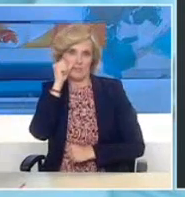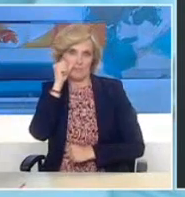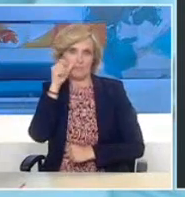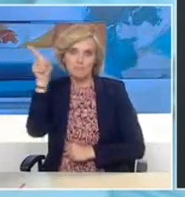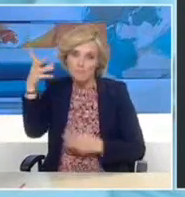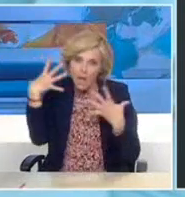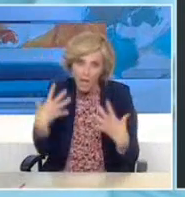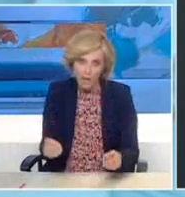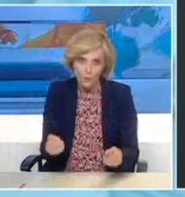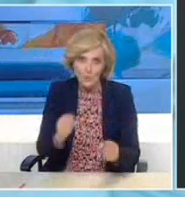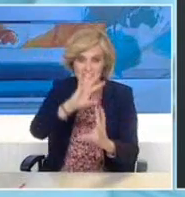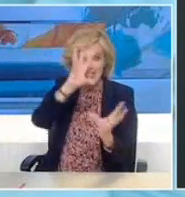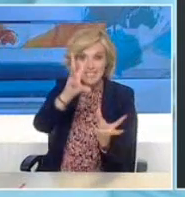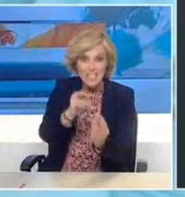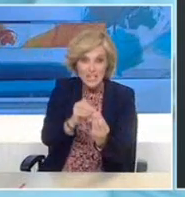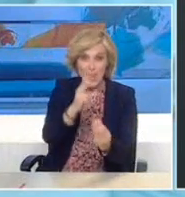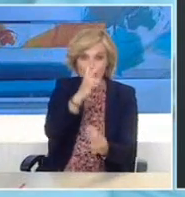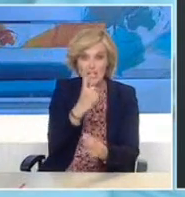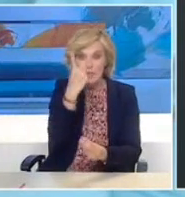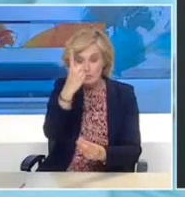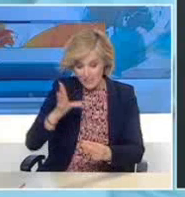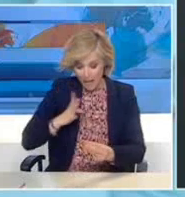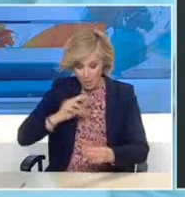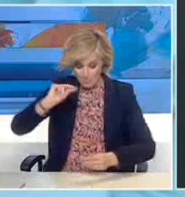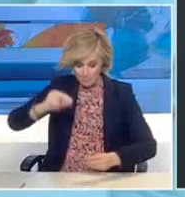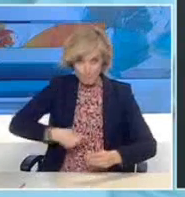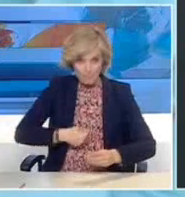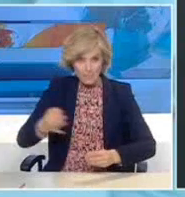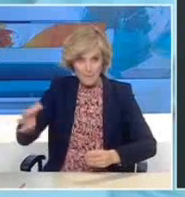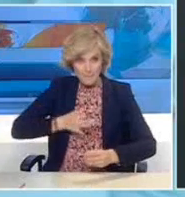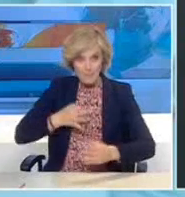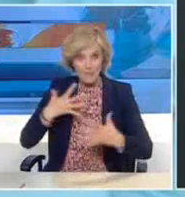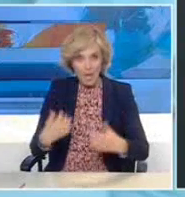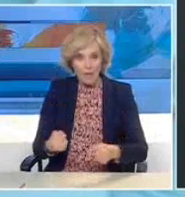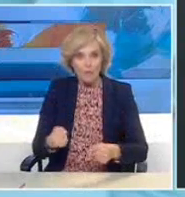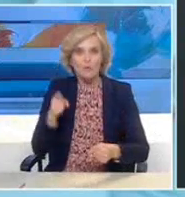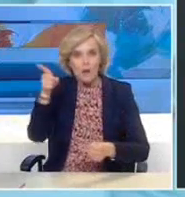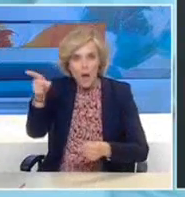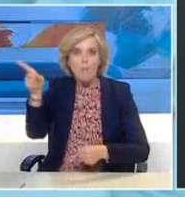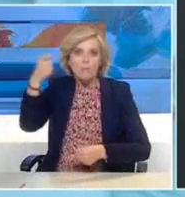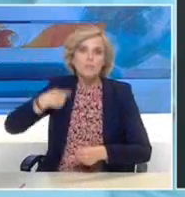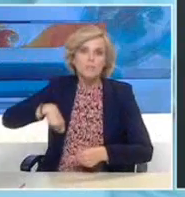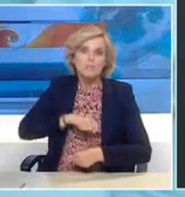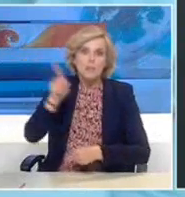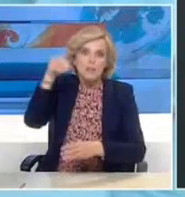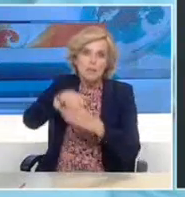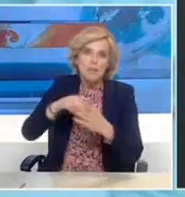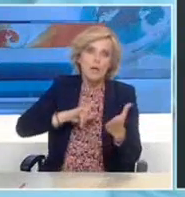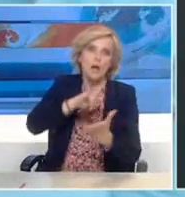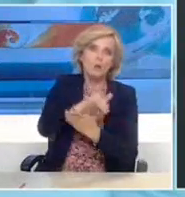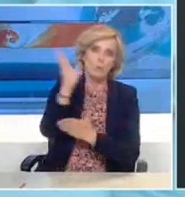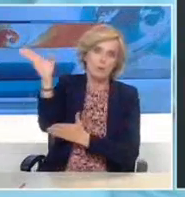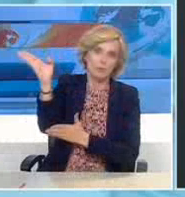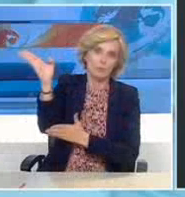νοσούντες περιλαμβάνονται στη λίστα των νέων κρουσμάτων που ανακοίνωσε ο κύριος καθηγητής, που προέρχονταν από αυτές τις δύο πτήσεις.